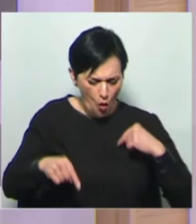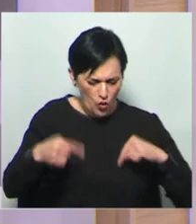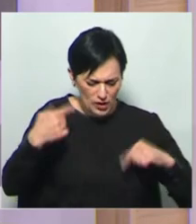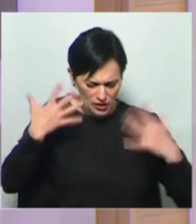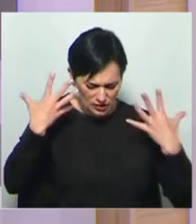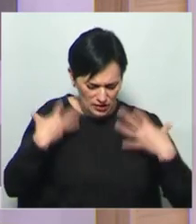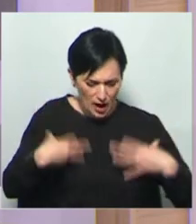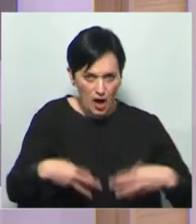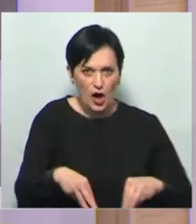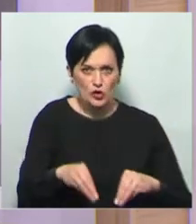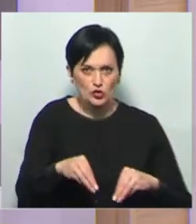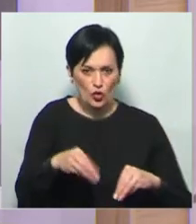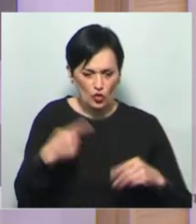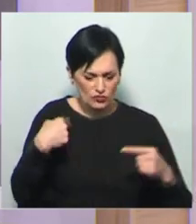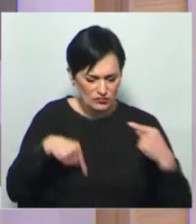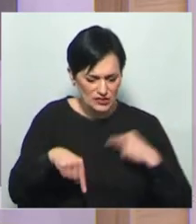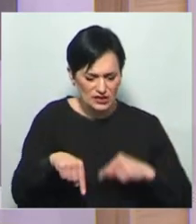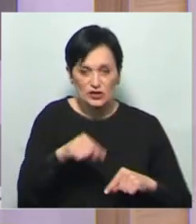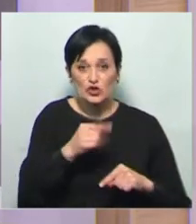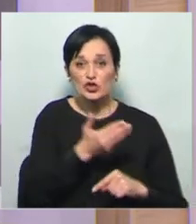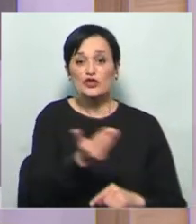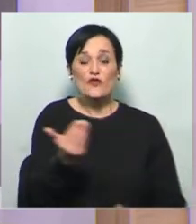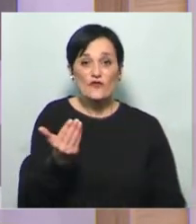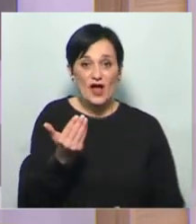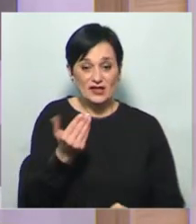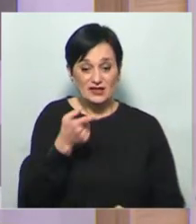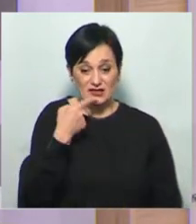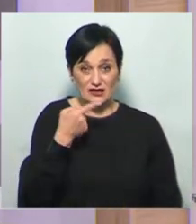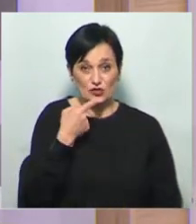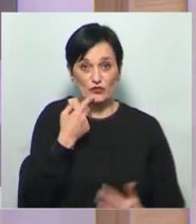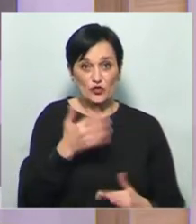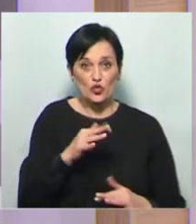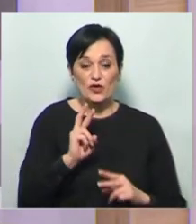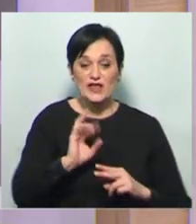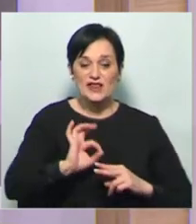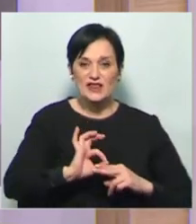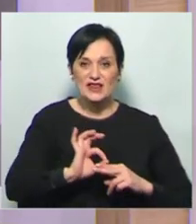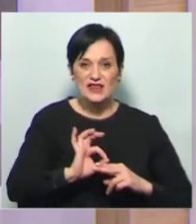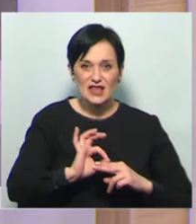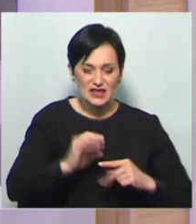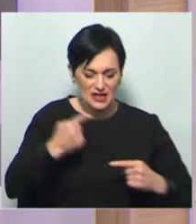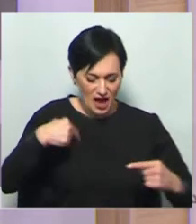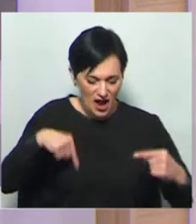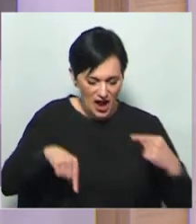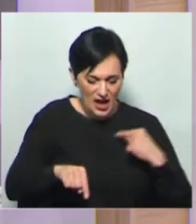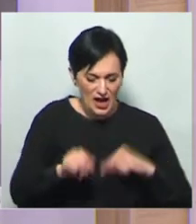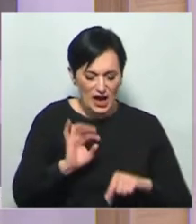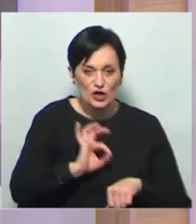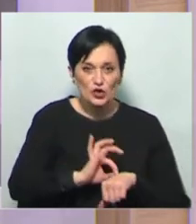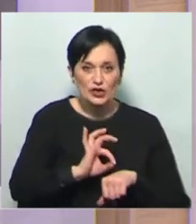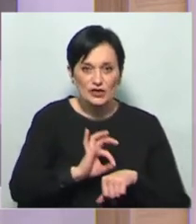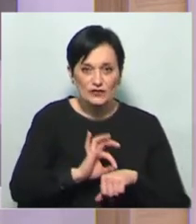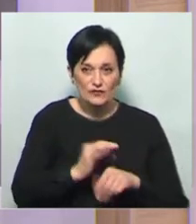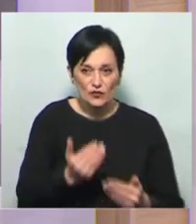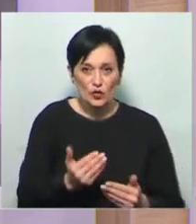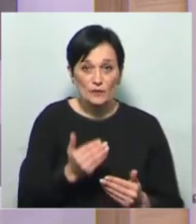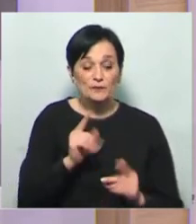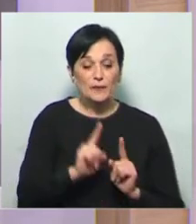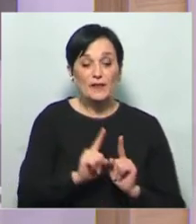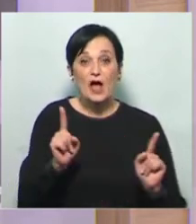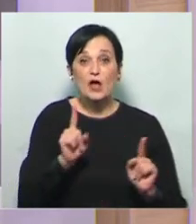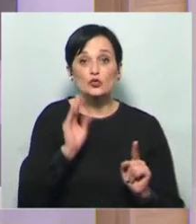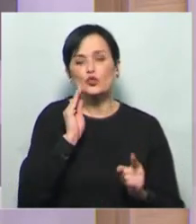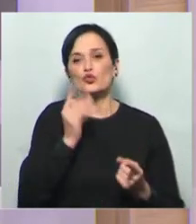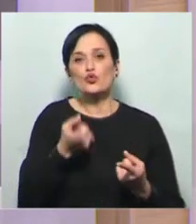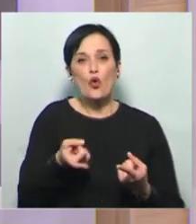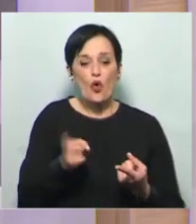სისტემა. და უპირველეს ყოვლისა თქვენ მიერ ნახსენები ნერვები, ანუ ნერვული დაბოლოებები და განსაკუთრებით ეს როდესაც ეხება